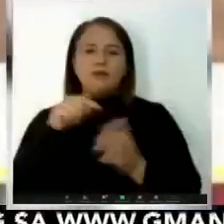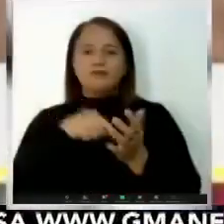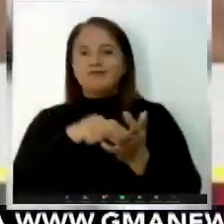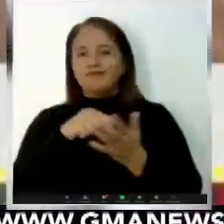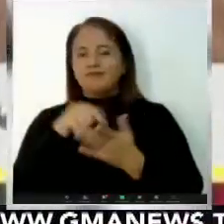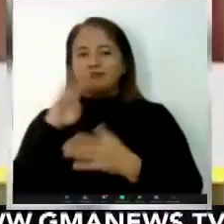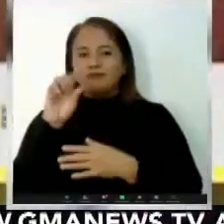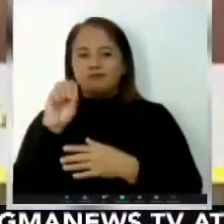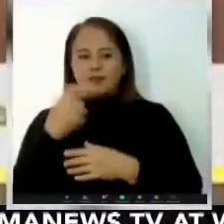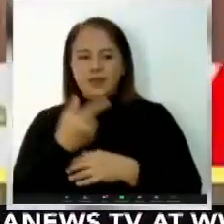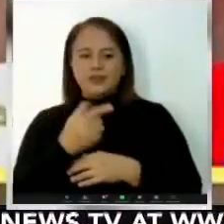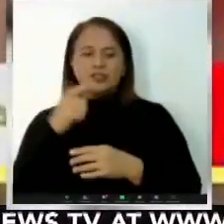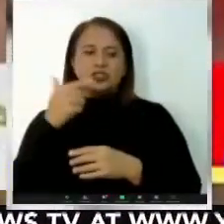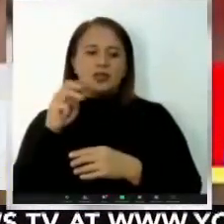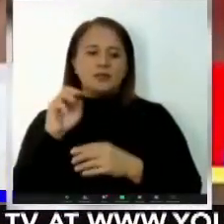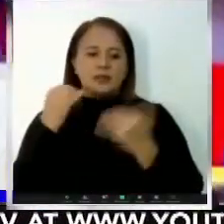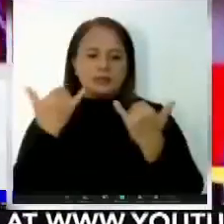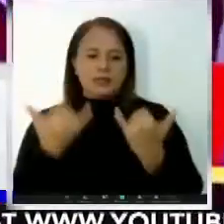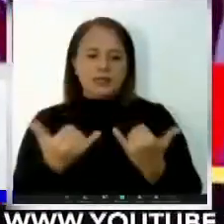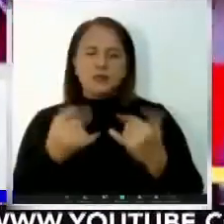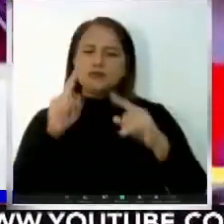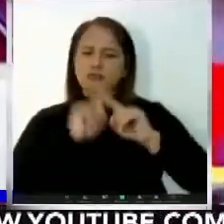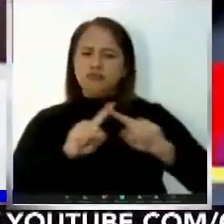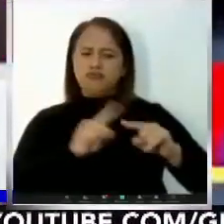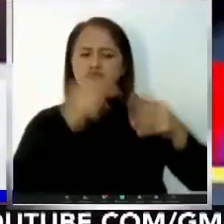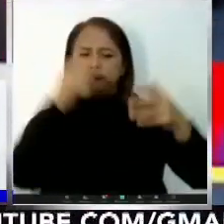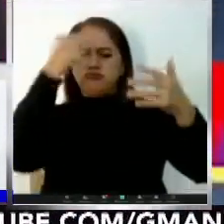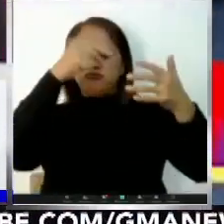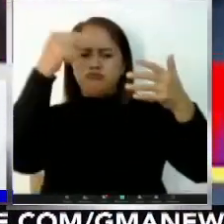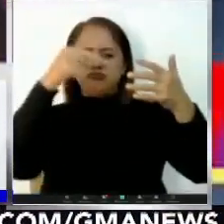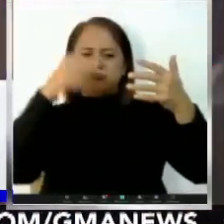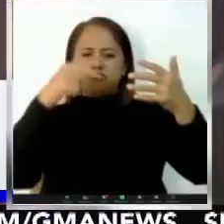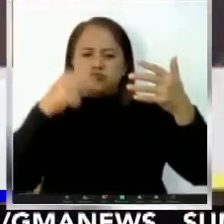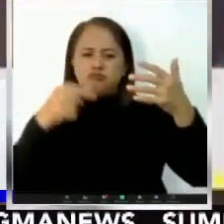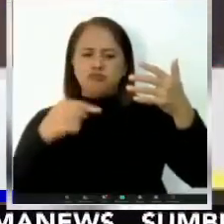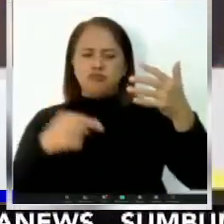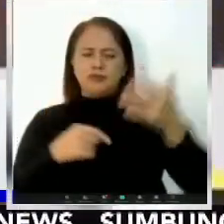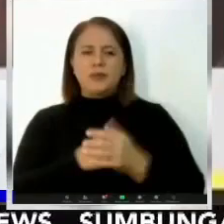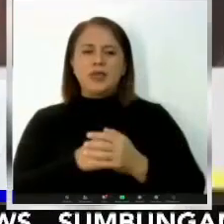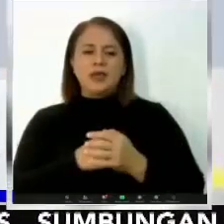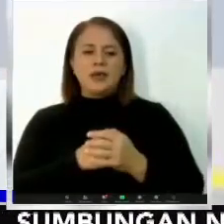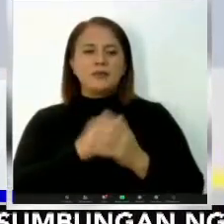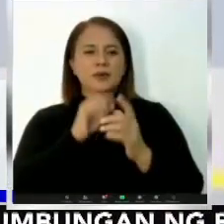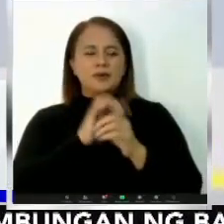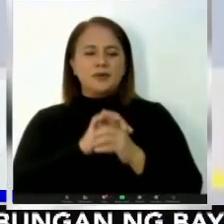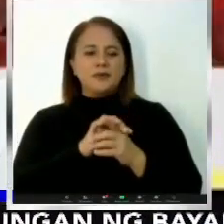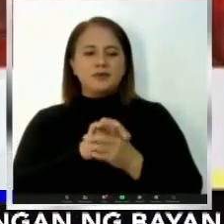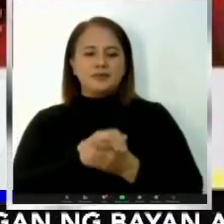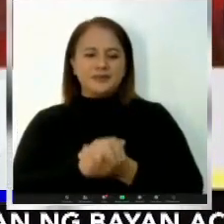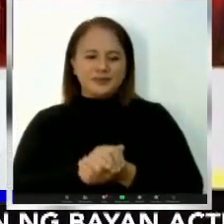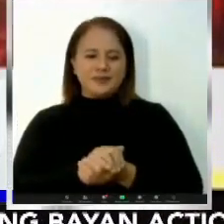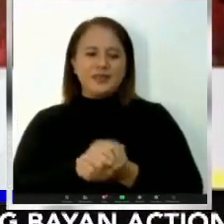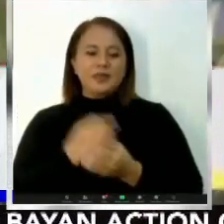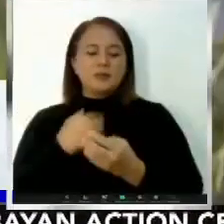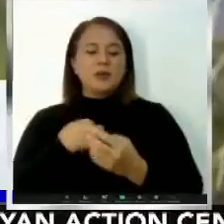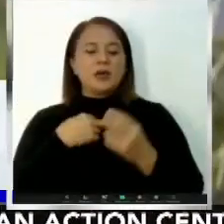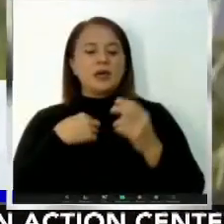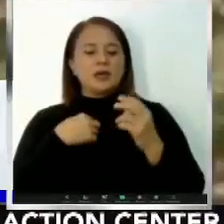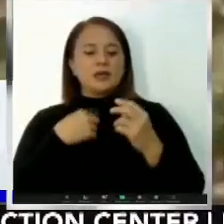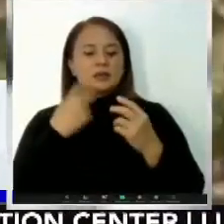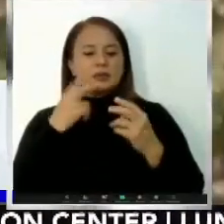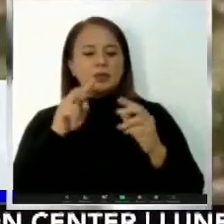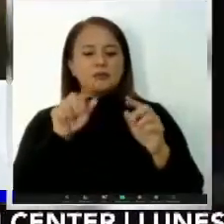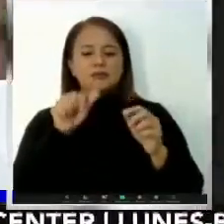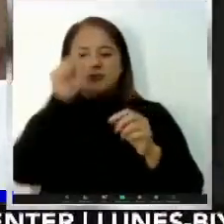serye tulad ng Sherlock Jr., Dwarfina, Pyra Babaeng Apoy at Because of You. Mapapa-throwback din sa mga kinalakihan